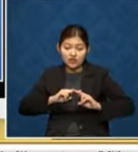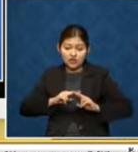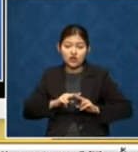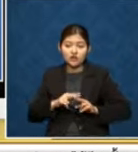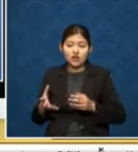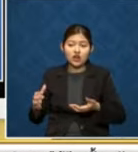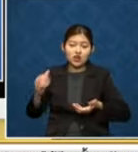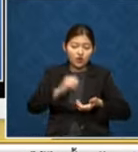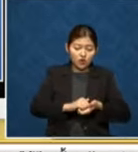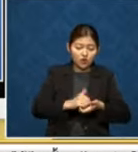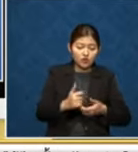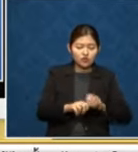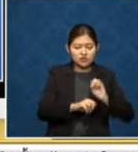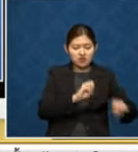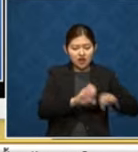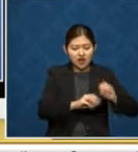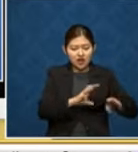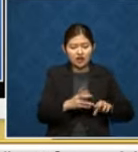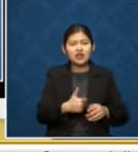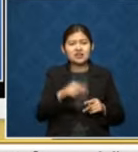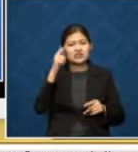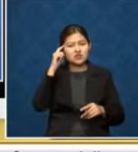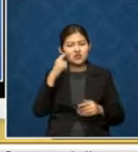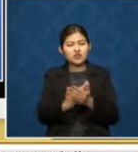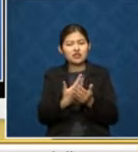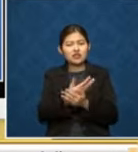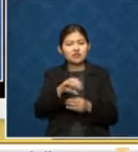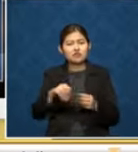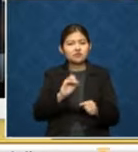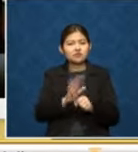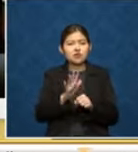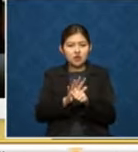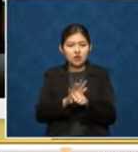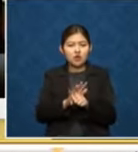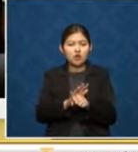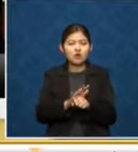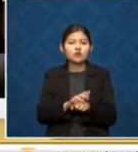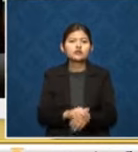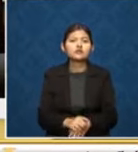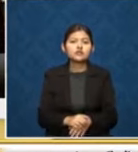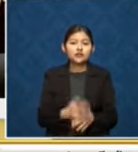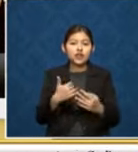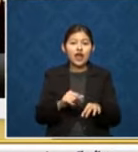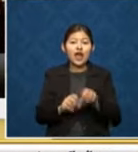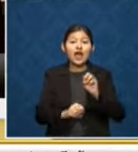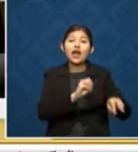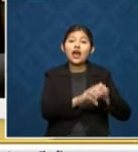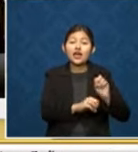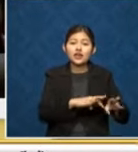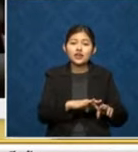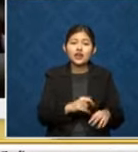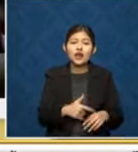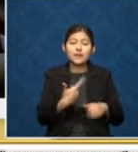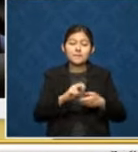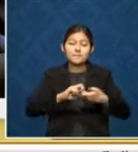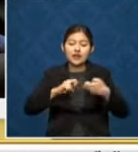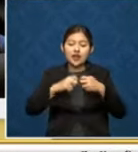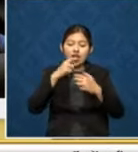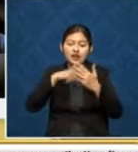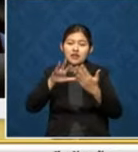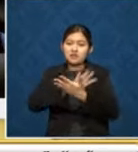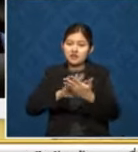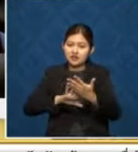ขยะเป็นพลังงานอาจจะไม่คุ้มทุนในระยะยาวท่านประธานที่เคารพครับผมเชื่อว่าเรื่องขยะมีปัญหาทุกท้องถิ่นทั่วประเทศ